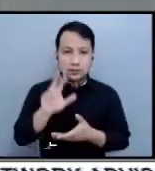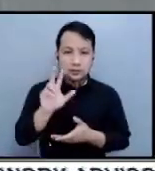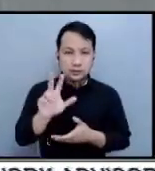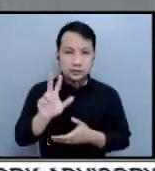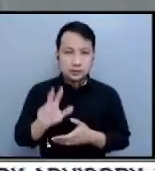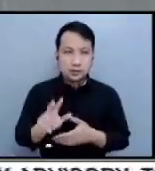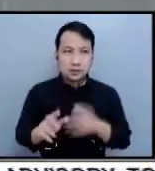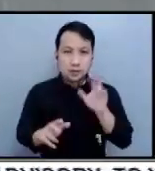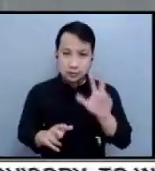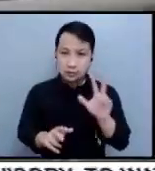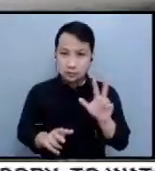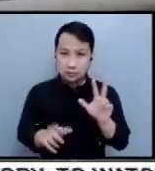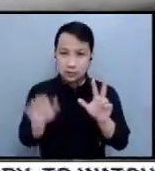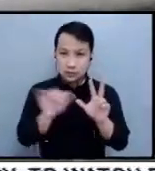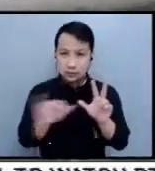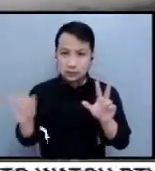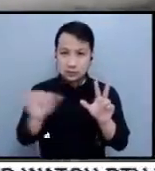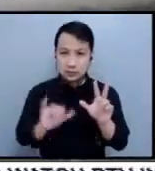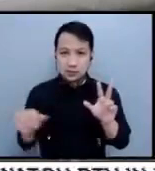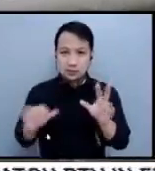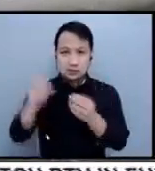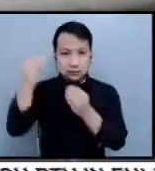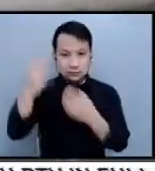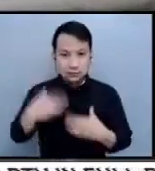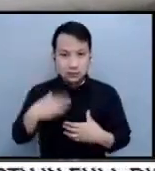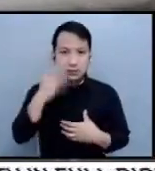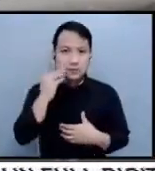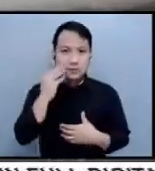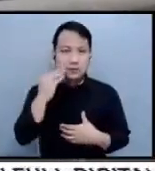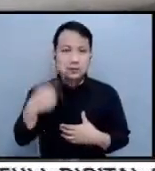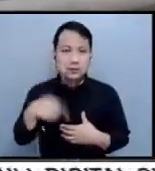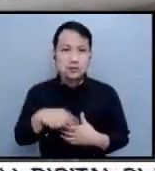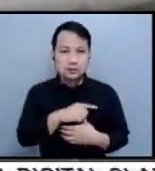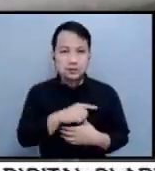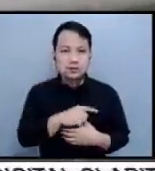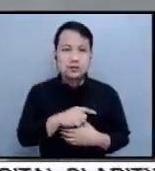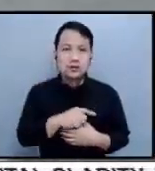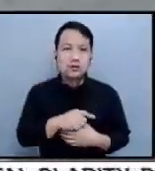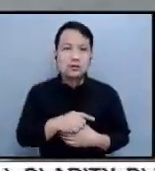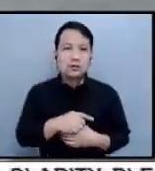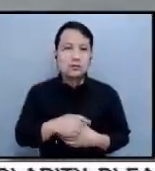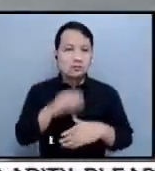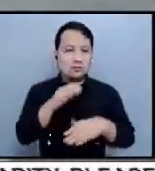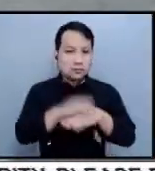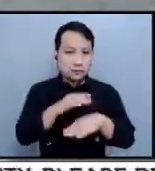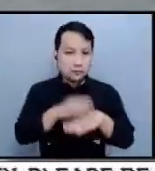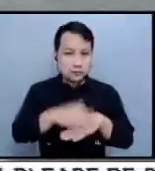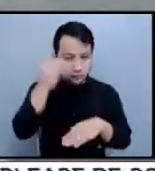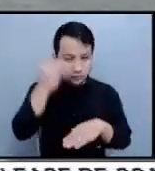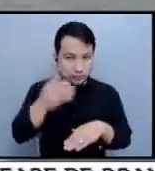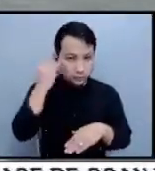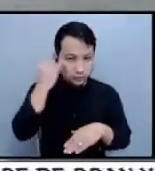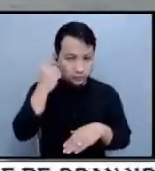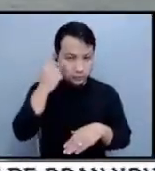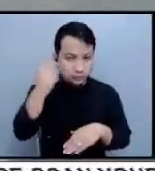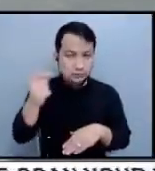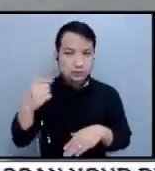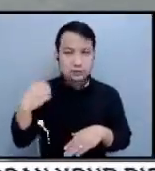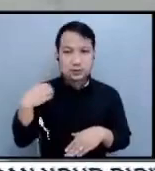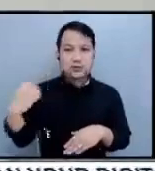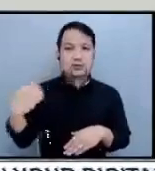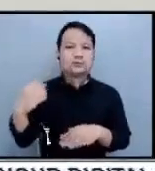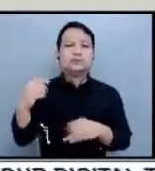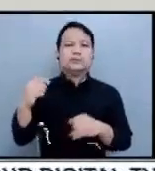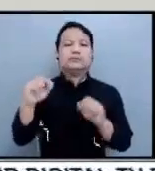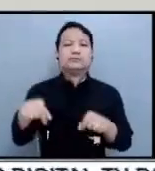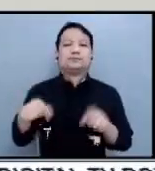na kaso ang nakarating na sa kanilang tanggapan. Una na nagbabala si Tejada na kakasuhan ng mga employer na tatanggalin